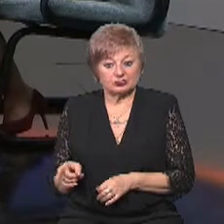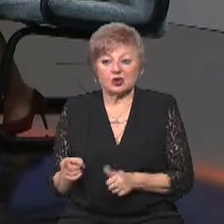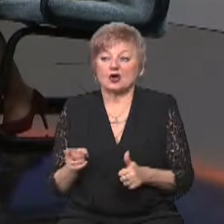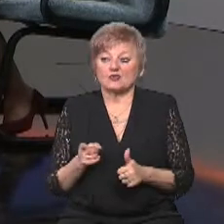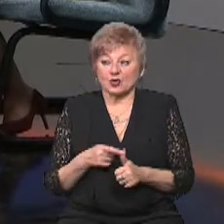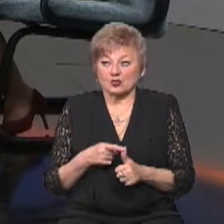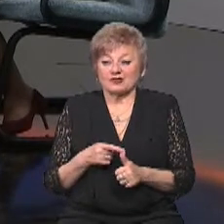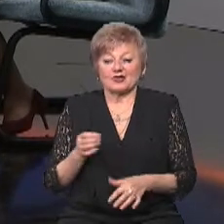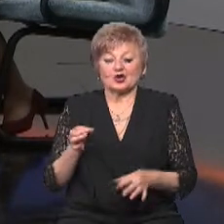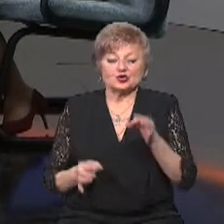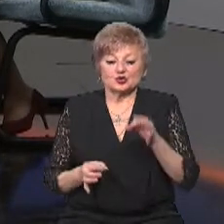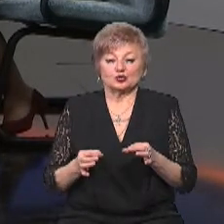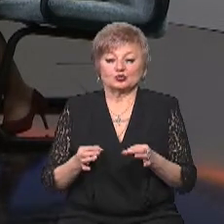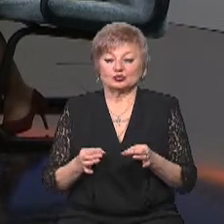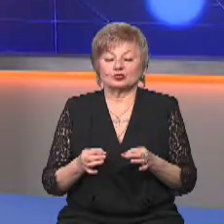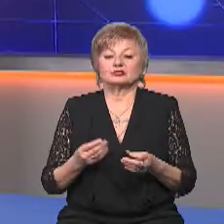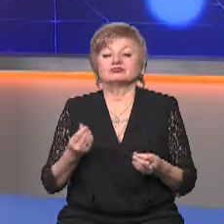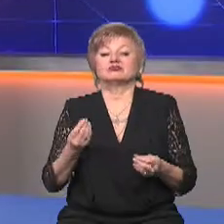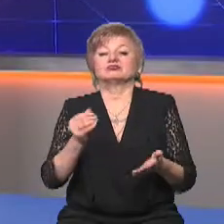по-перше, суди часто під заставу